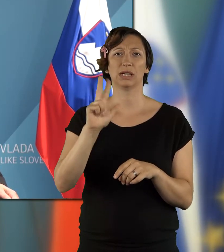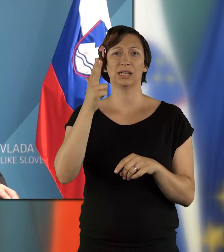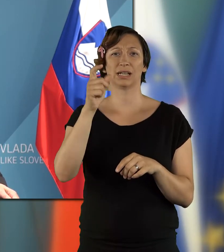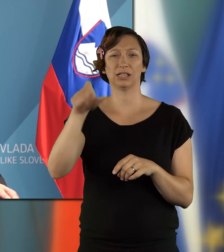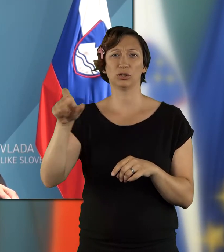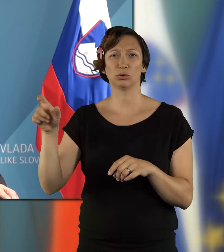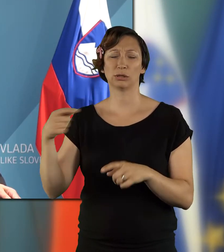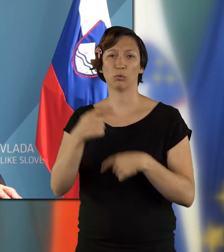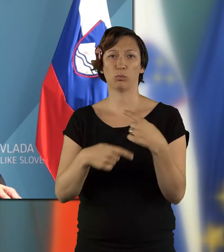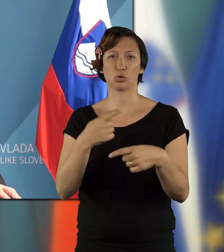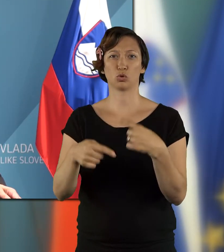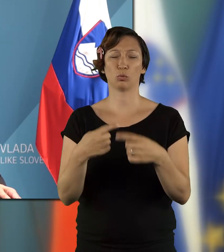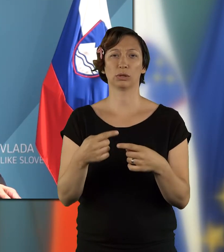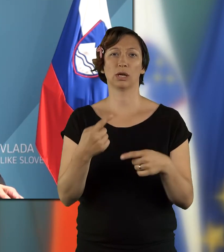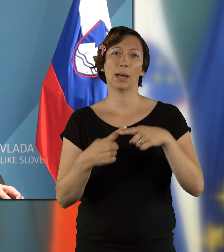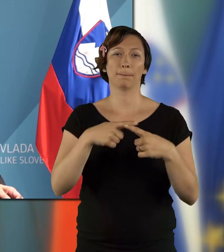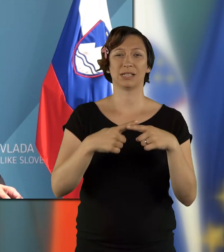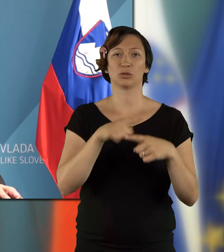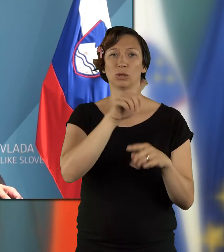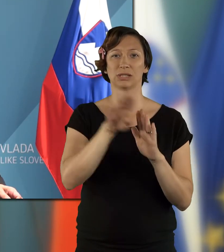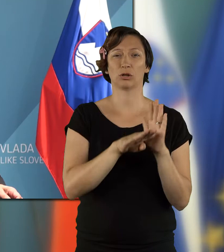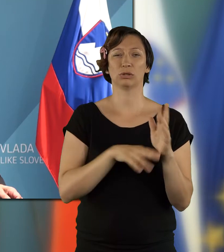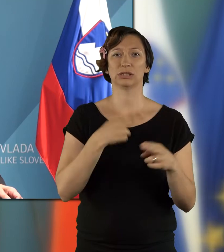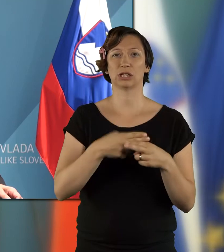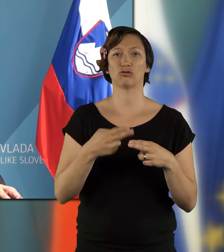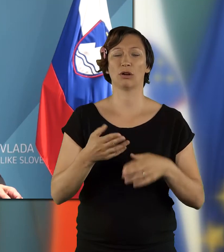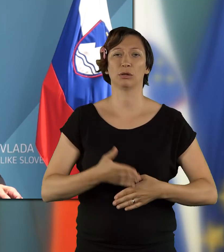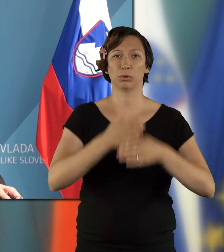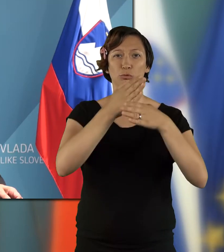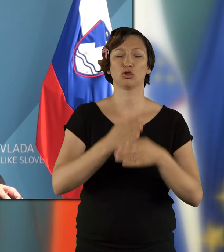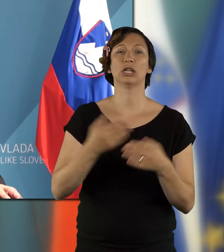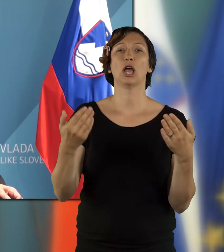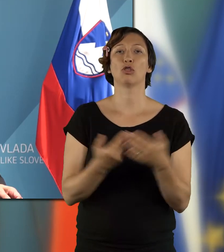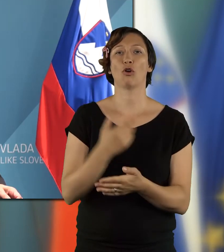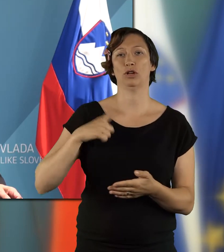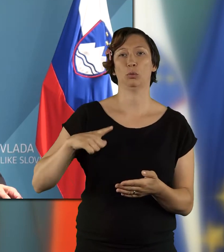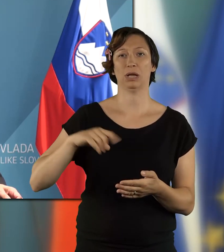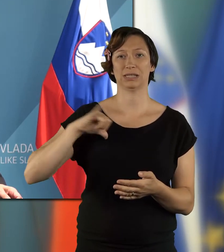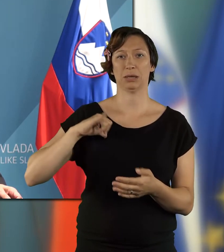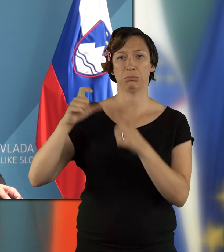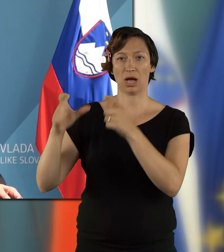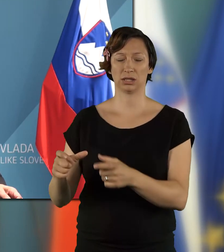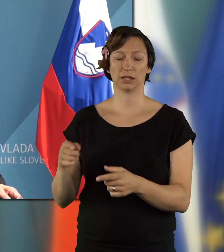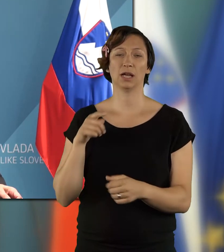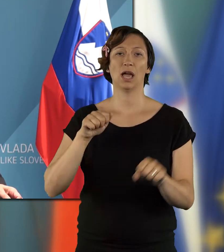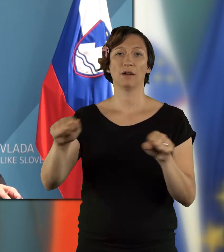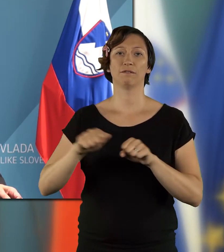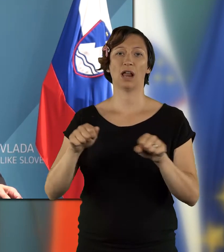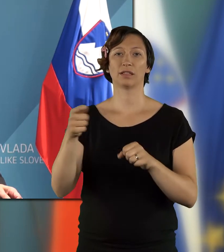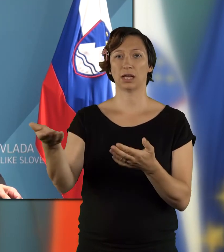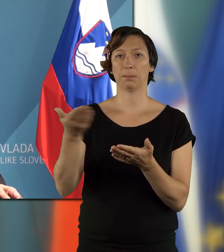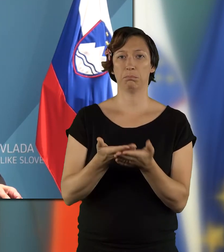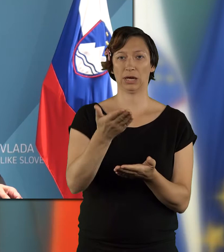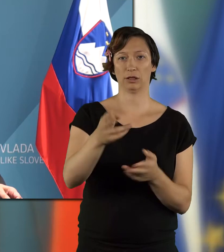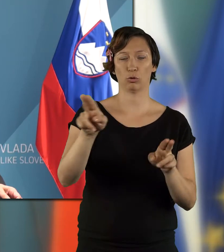tretjih oseb v postopku presoje zakonitosti državne pomoči Nove Ljubljanske banke. Vlada je